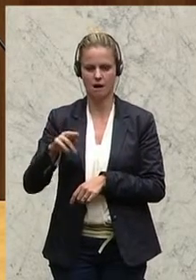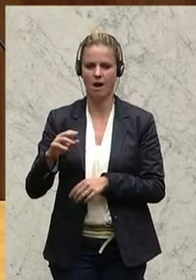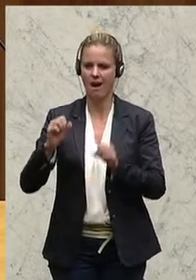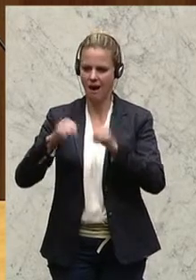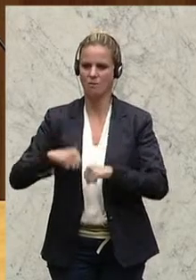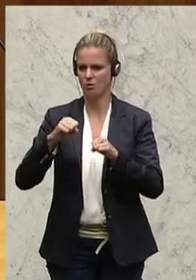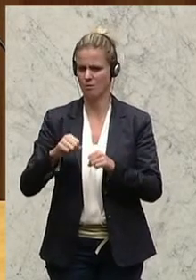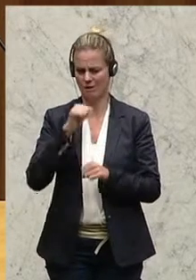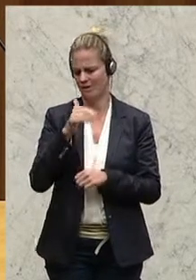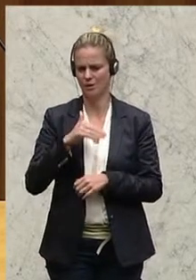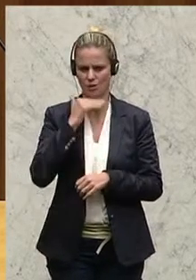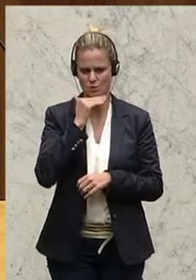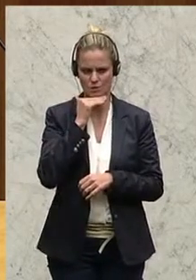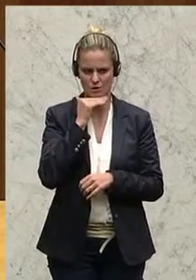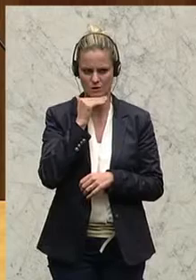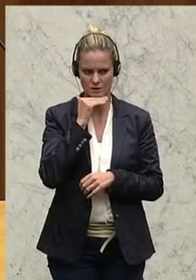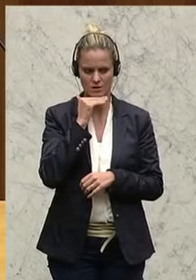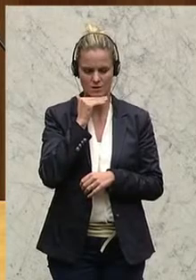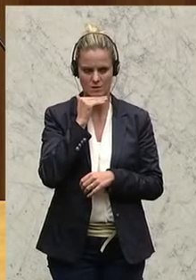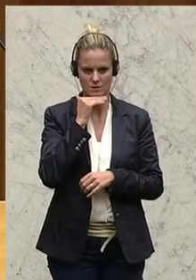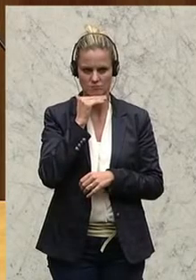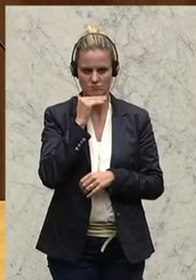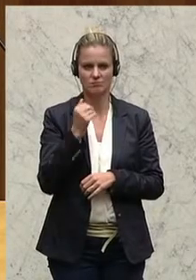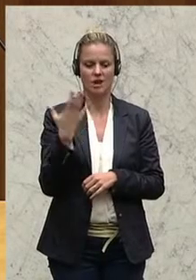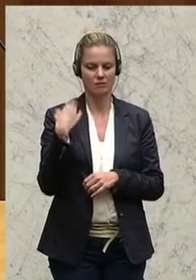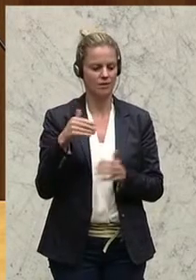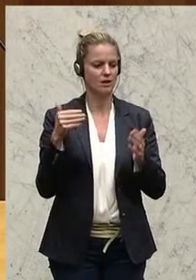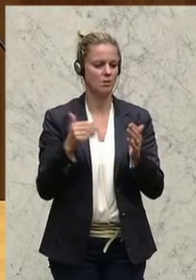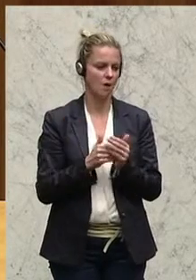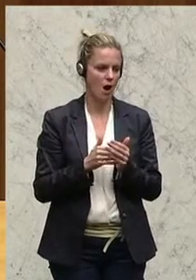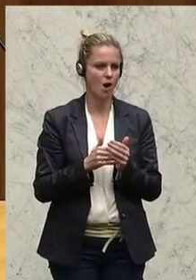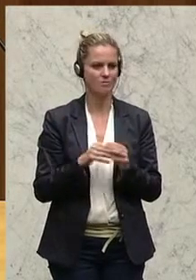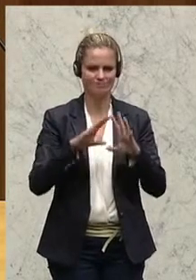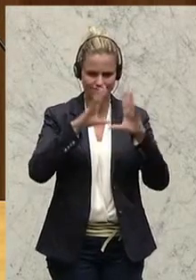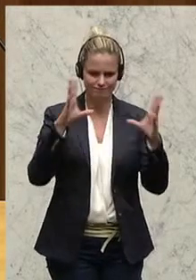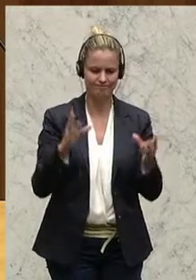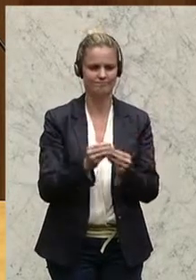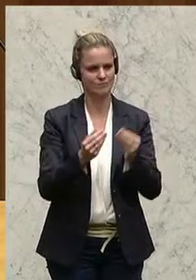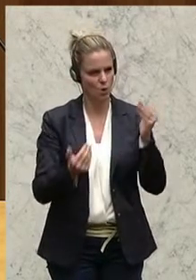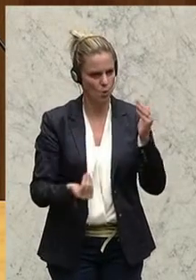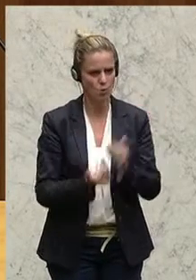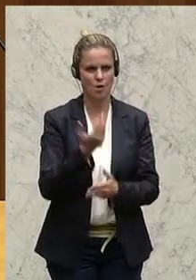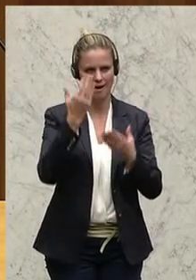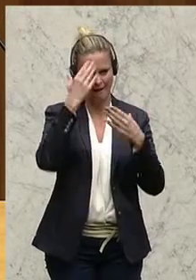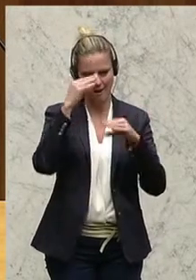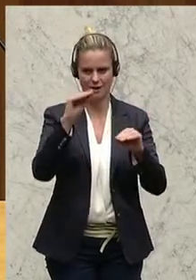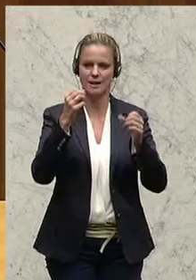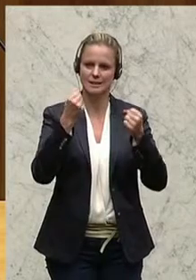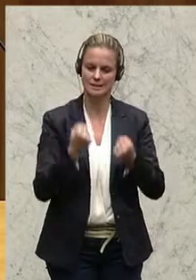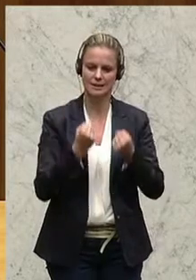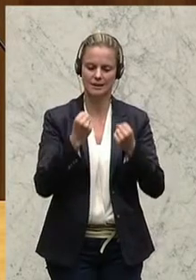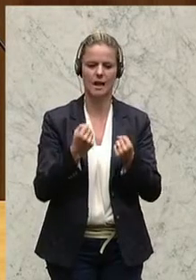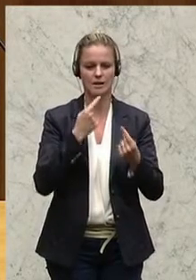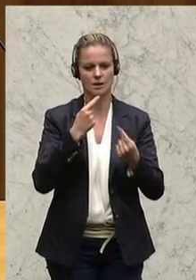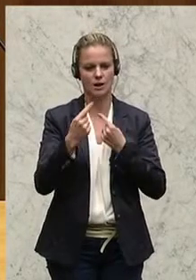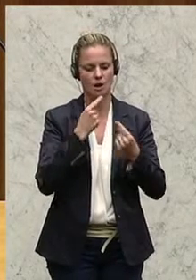werden wieder zu einem umfassenden und neuen und ehrlichen Sicherheitsdialog auch mit Russland